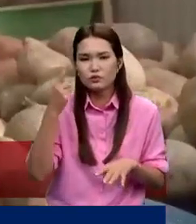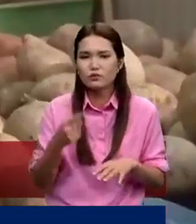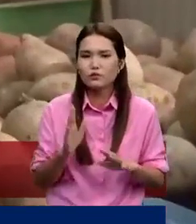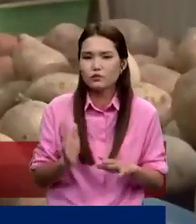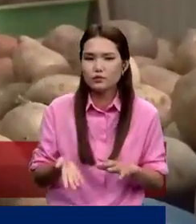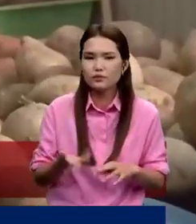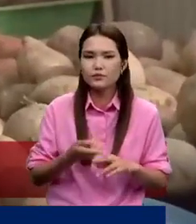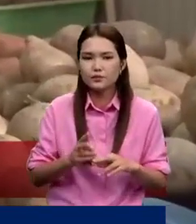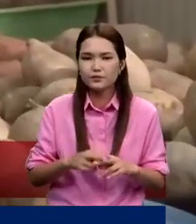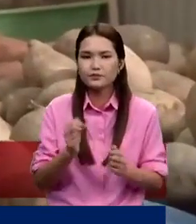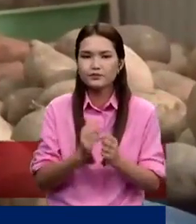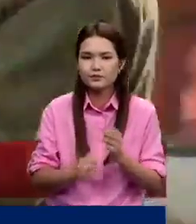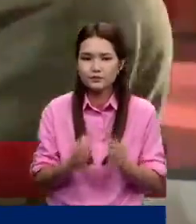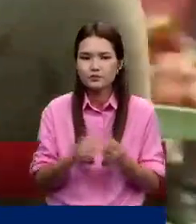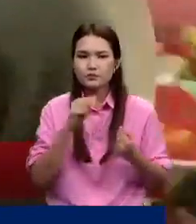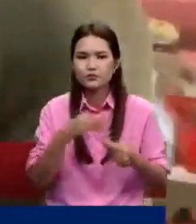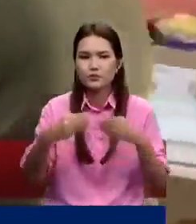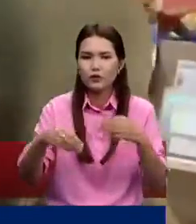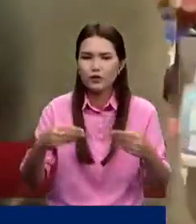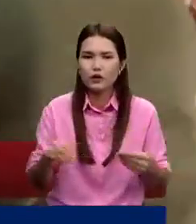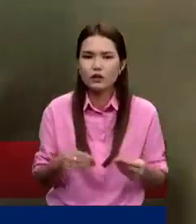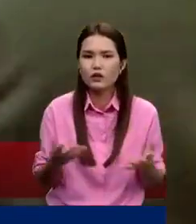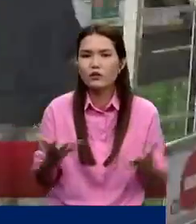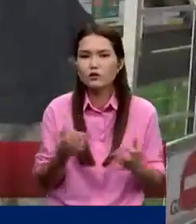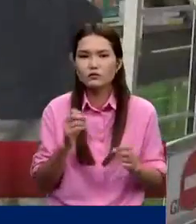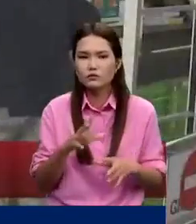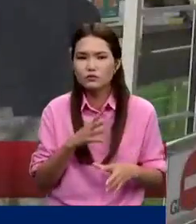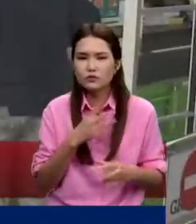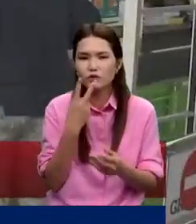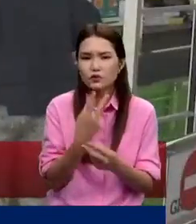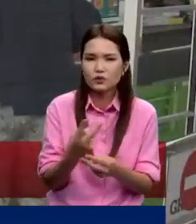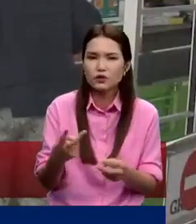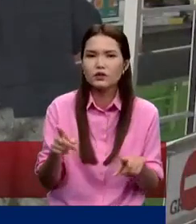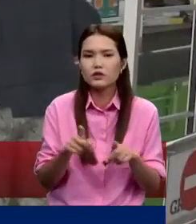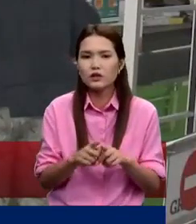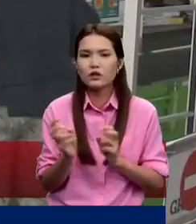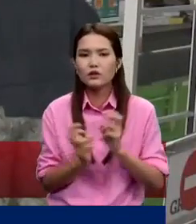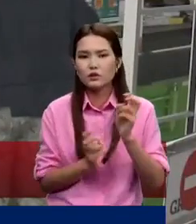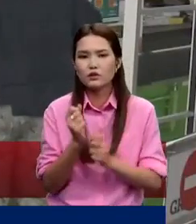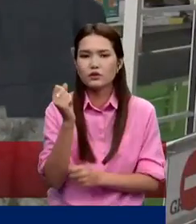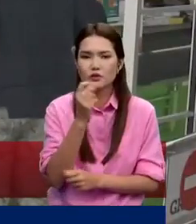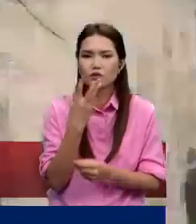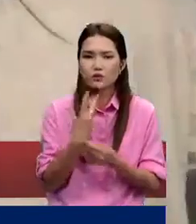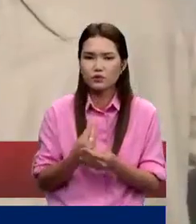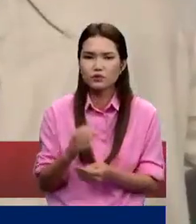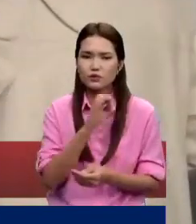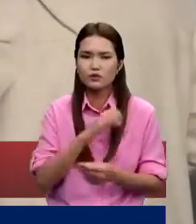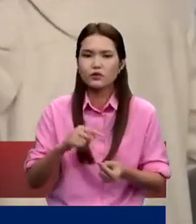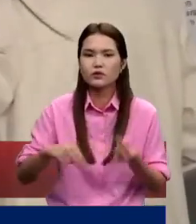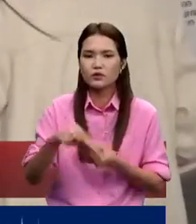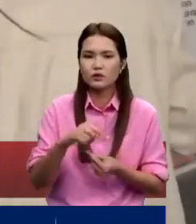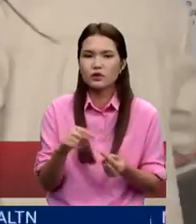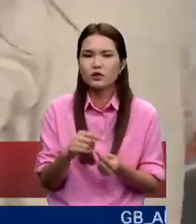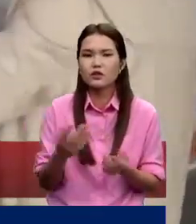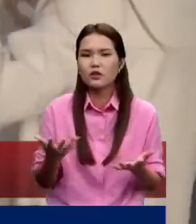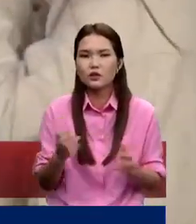салдары. Келер жылы шенділер импорттан құтыламыз деп ұрандатып жүргенде, отандық өндіріс кенжелеп, импорт керісінше 22%-ға